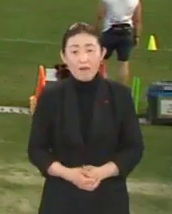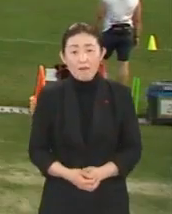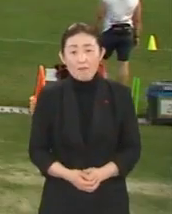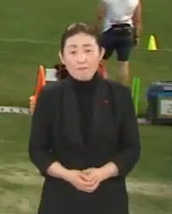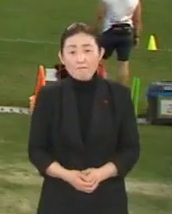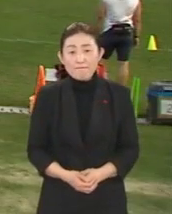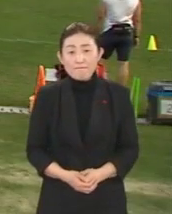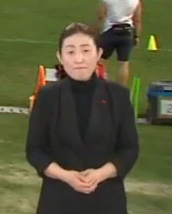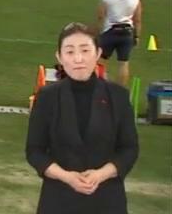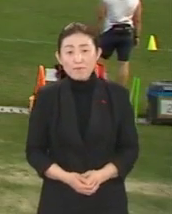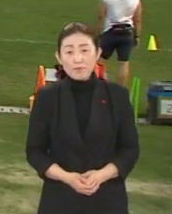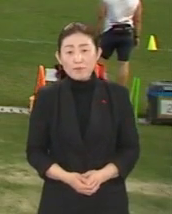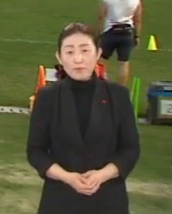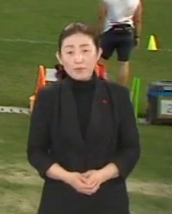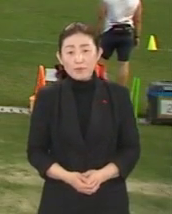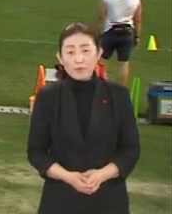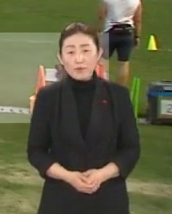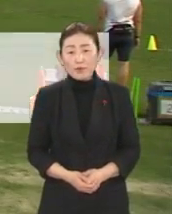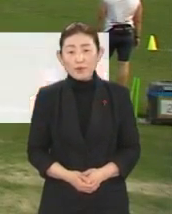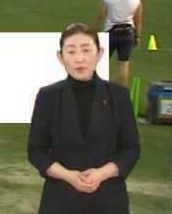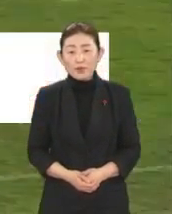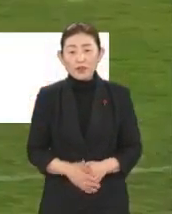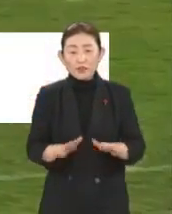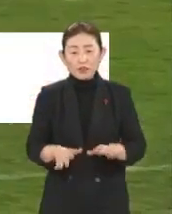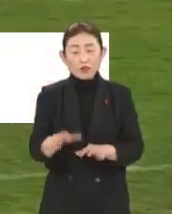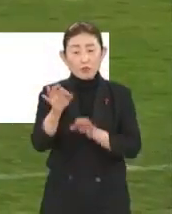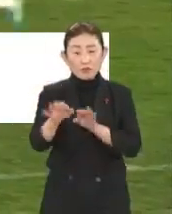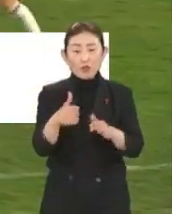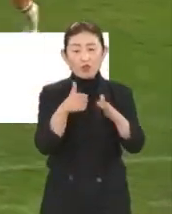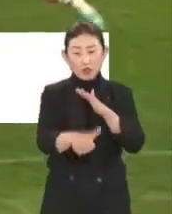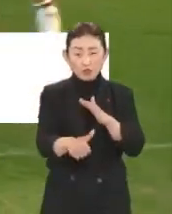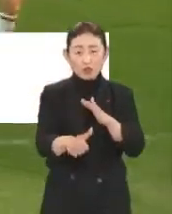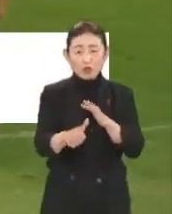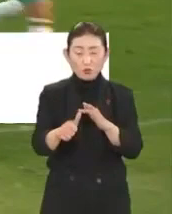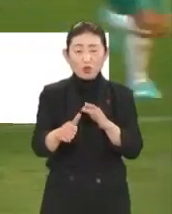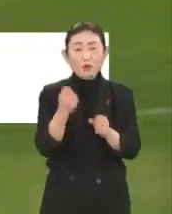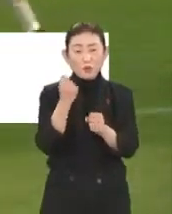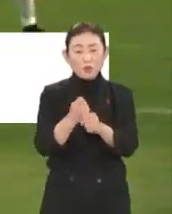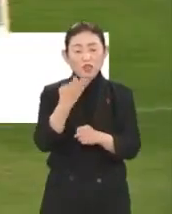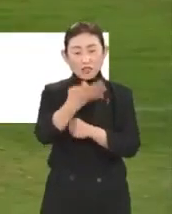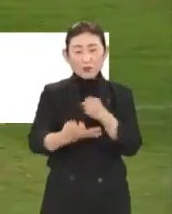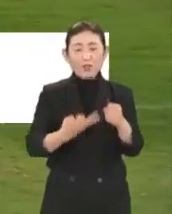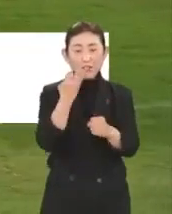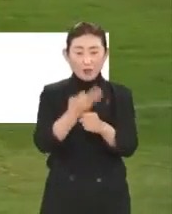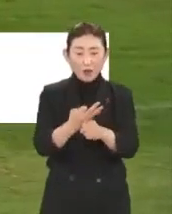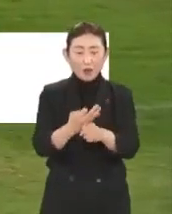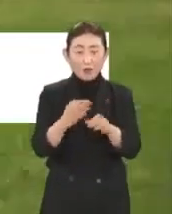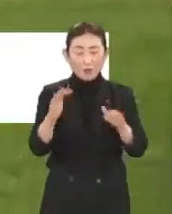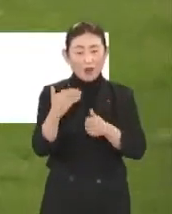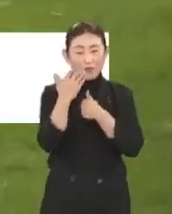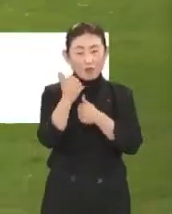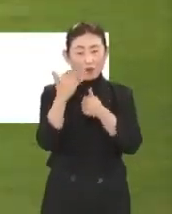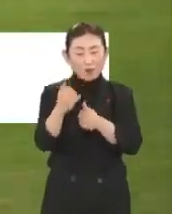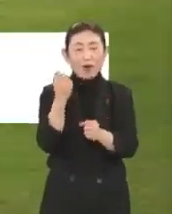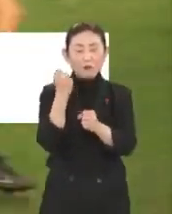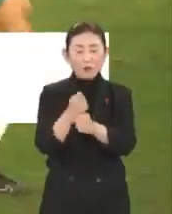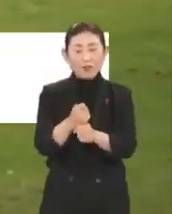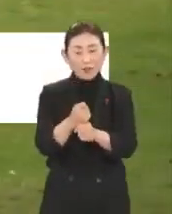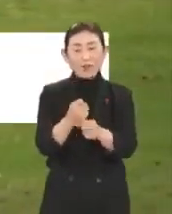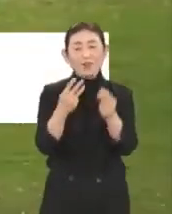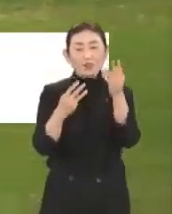판단입니다 서소생활 프로생활이 부서 한 14년차 정도 됐는데 한 팀에서 오퍼를 세 번째 받은 건 처음이어가지고